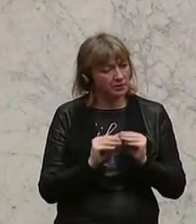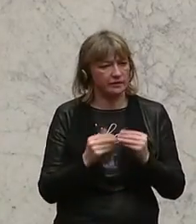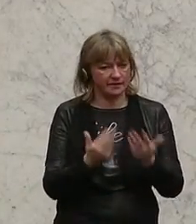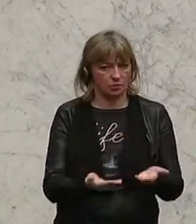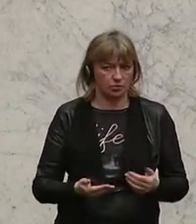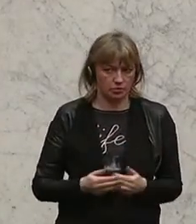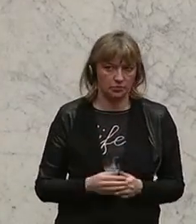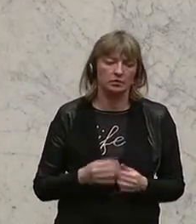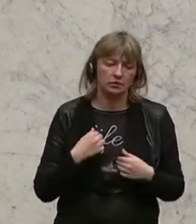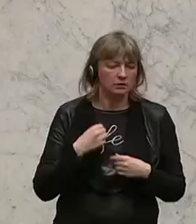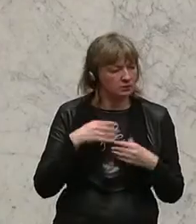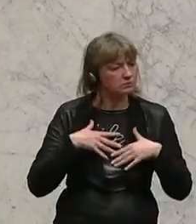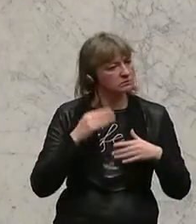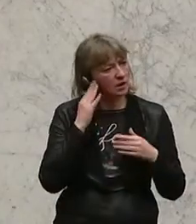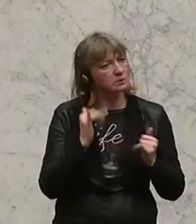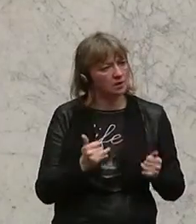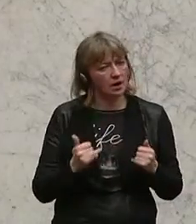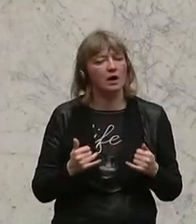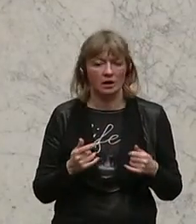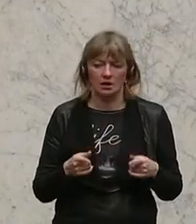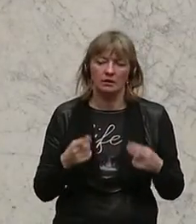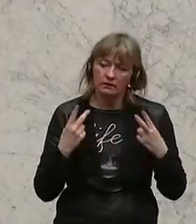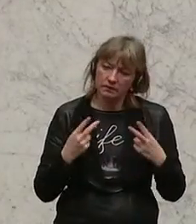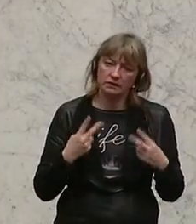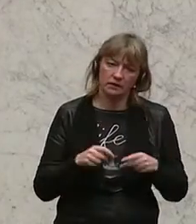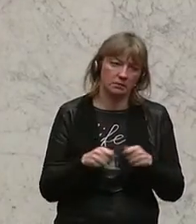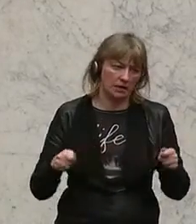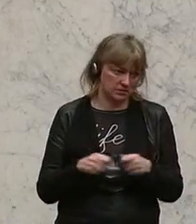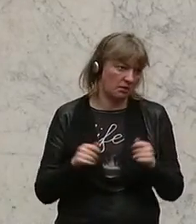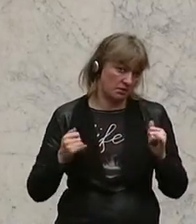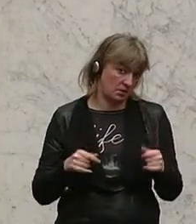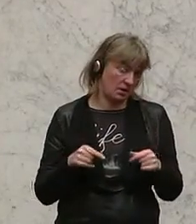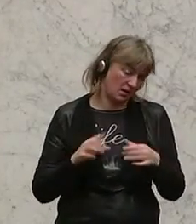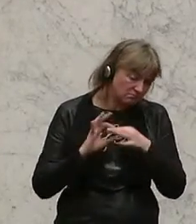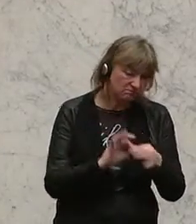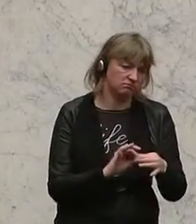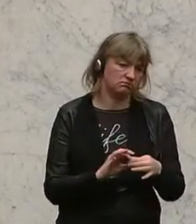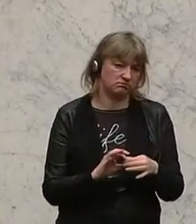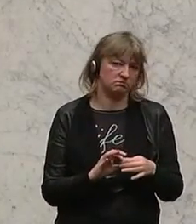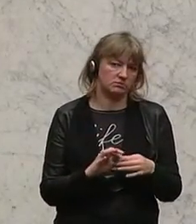Beschäftigung zu bringen. Wir sind überzeugt davon, dass es wichtige weitere Maßnahmen sind, wenn es darum geht,